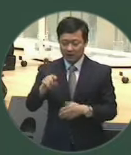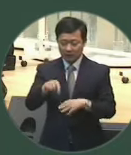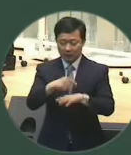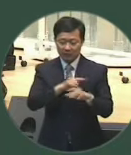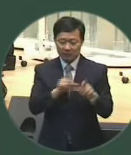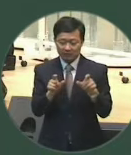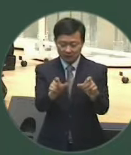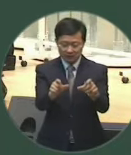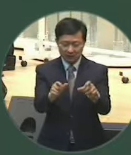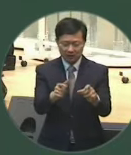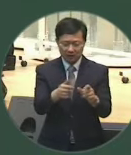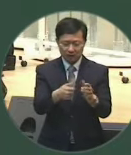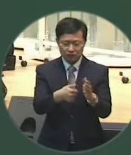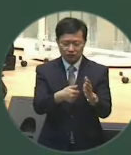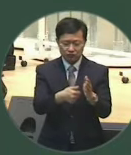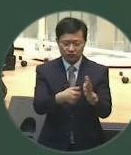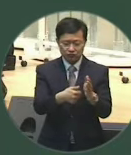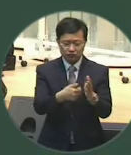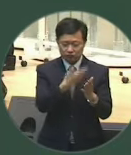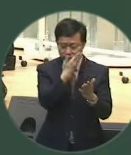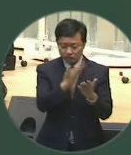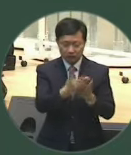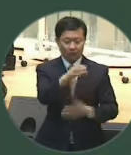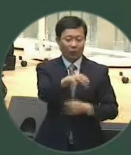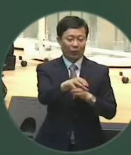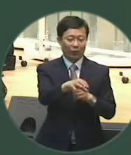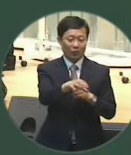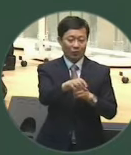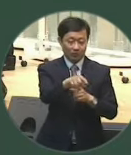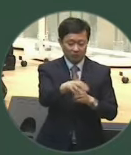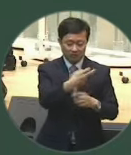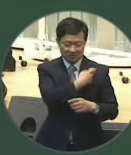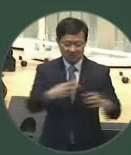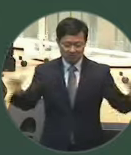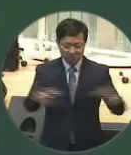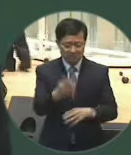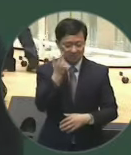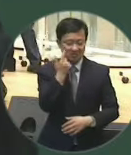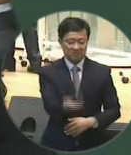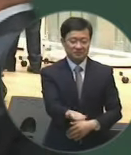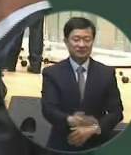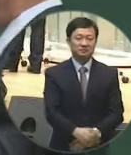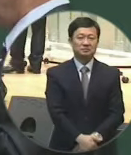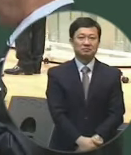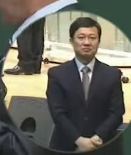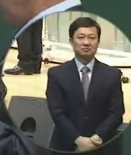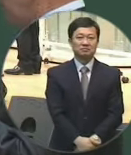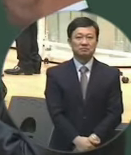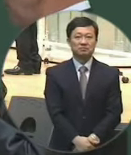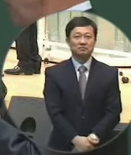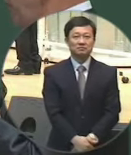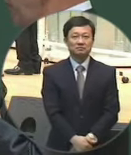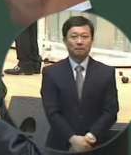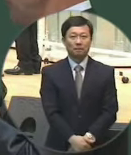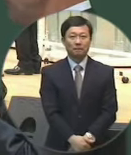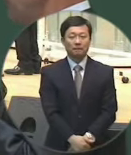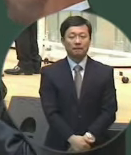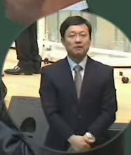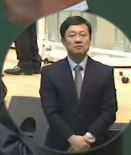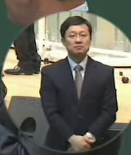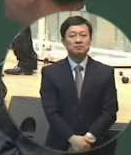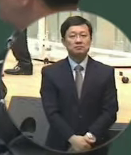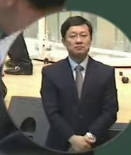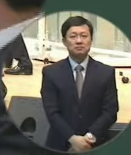이름을 합친 이 새 마을이에요. This was a tremendous place, a new town that was named after King Philip and the Emperor